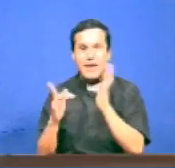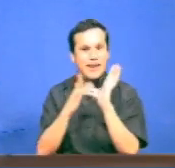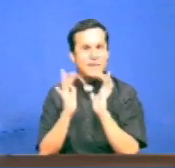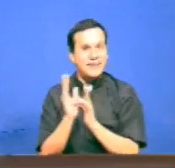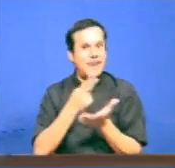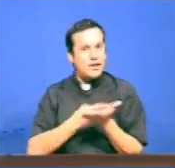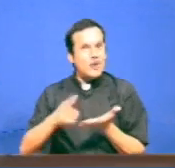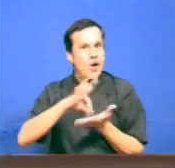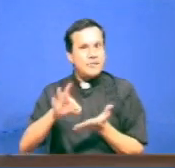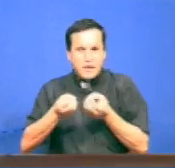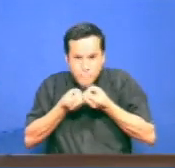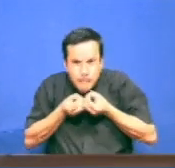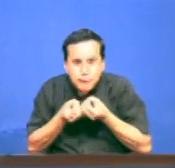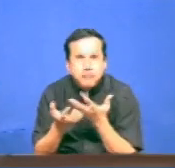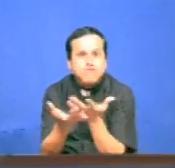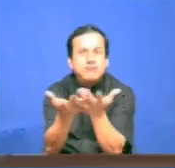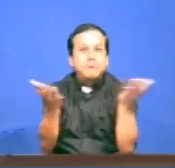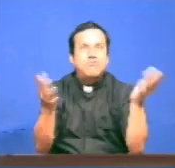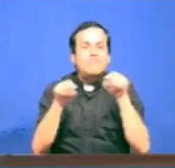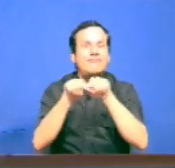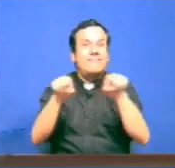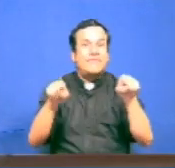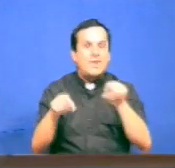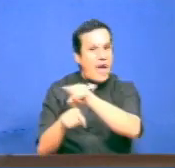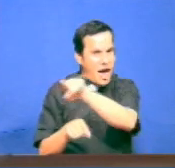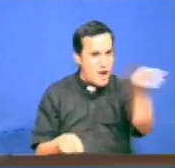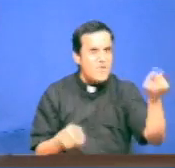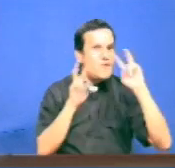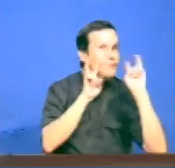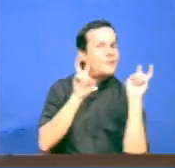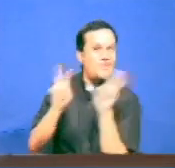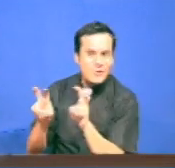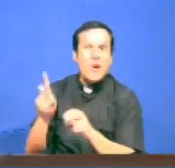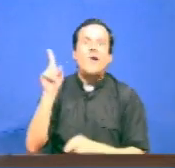ametumiminia huyu Roho kama mnavyoona na kusikia.